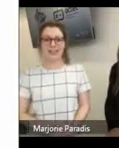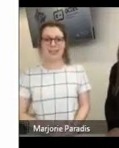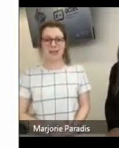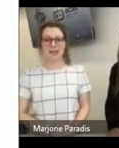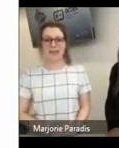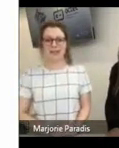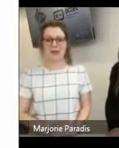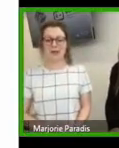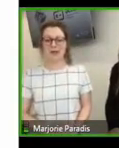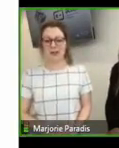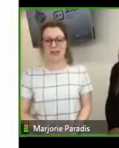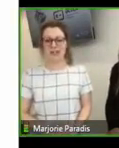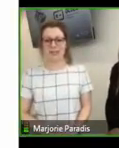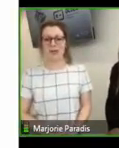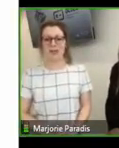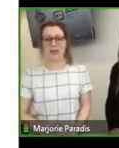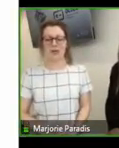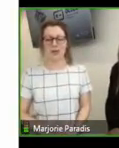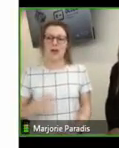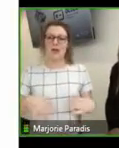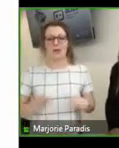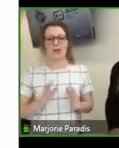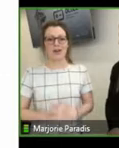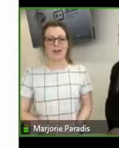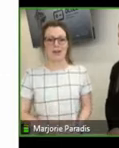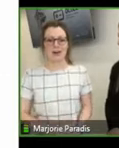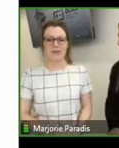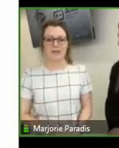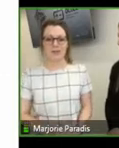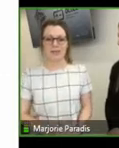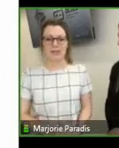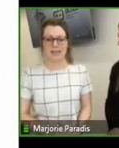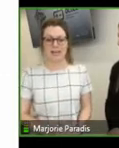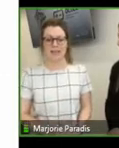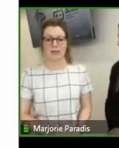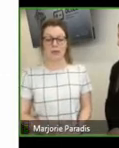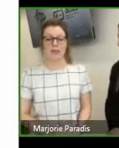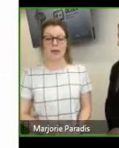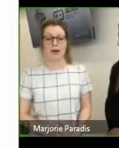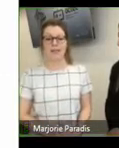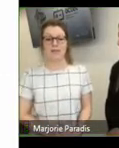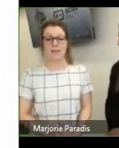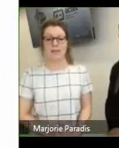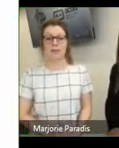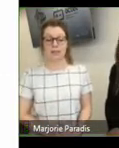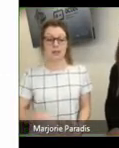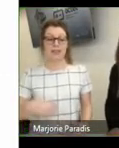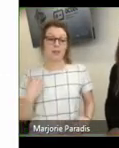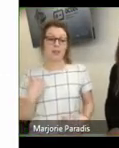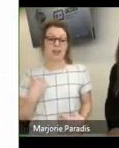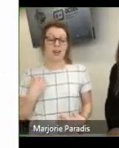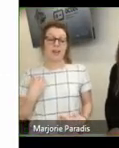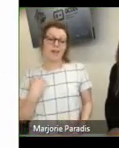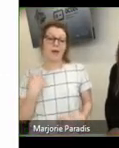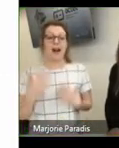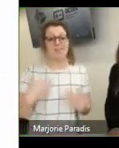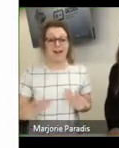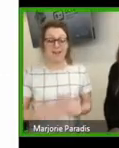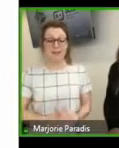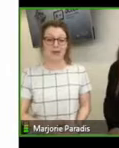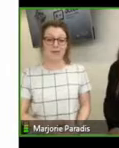on a rodé cette présentation-là, cette formation-là. Puis, on avait envie finalement que vous puissiez en bénéficier aussi, puis que ça puisse dans le